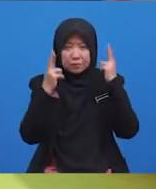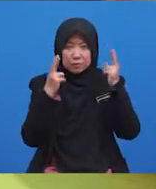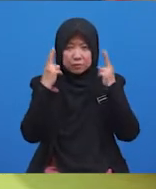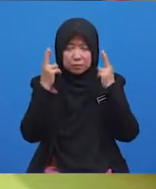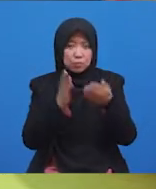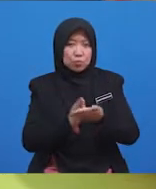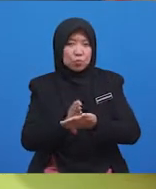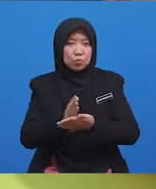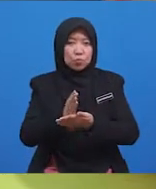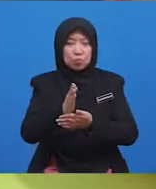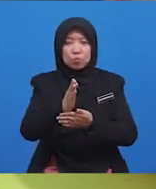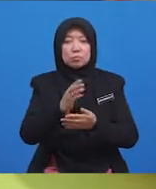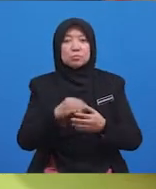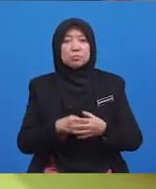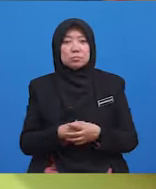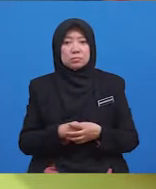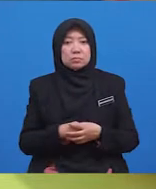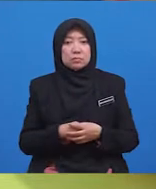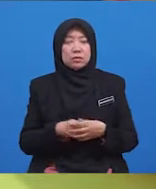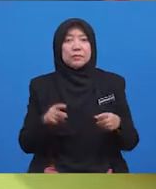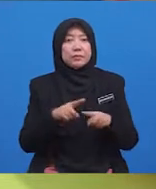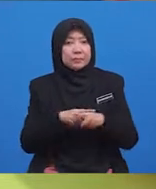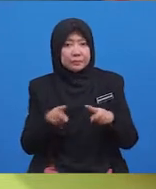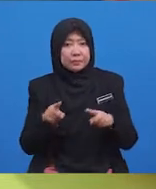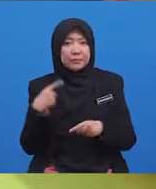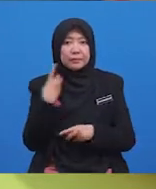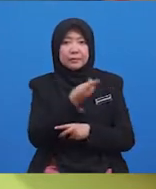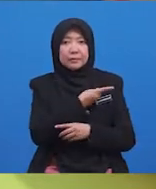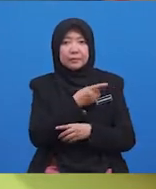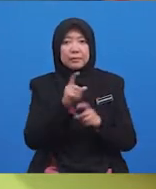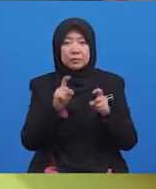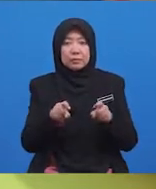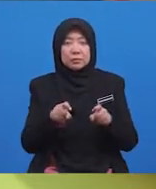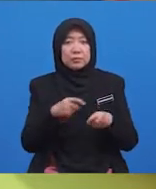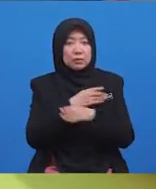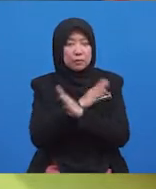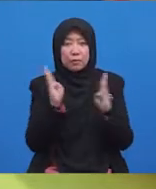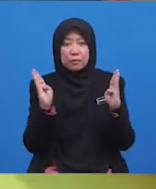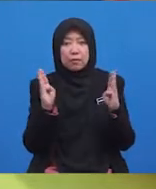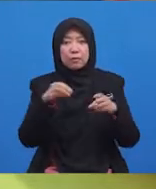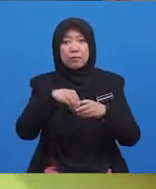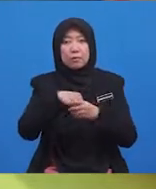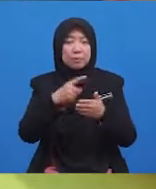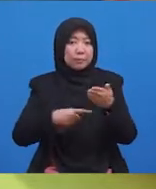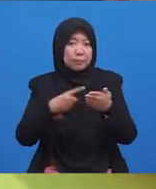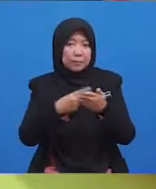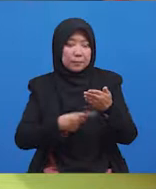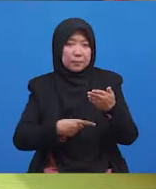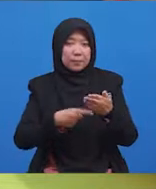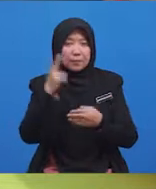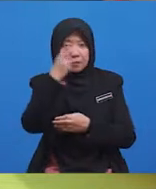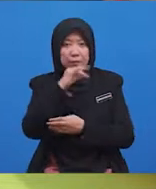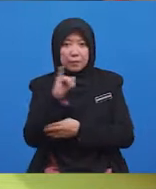risau terus menghantui diri. Sebaliknya, kita perlulah lebih tabah menghadapi sebarang masalah